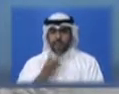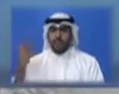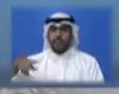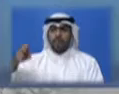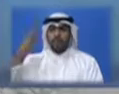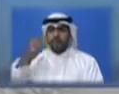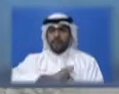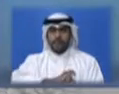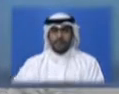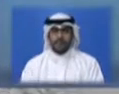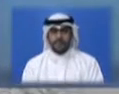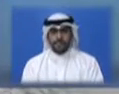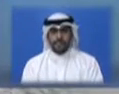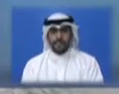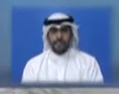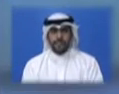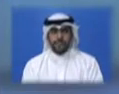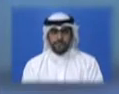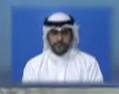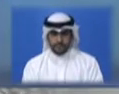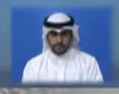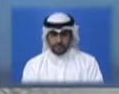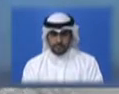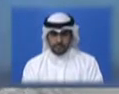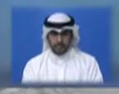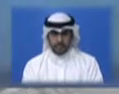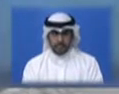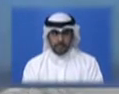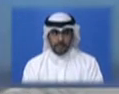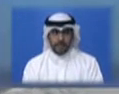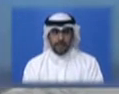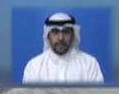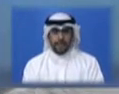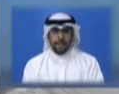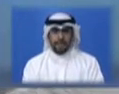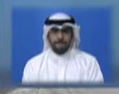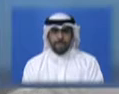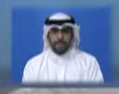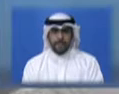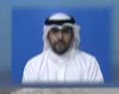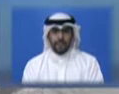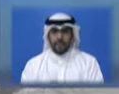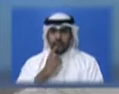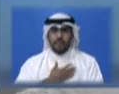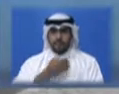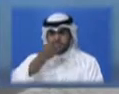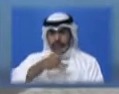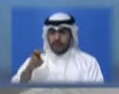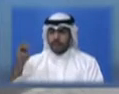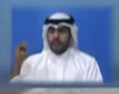الناهز 84. انتقل إلى رحمة الله تعالى عبد الله أحمد العيسى عن عمر